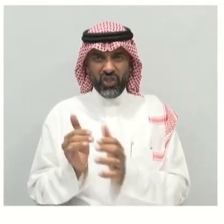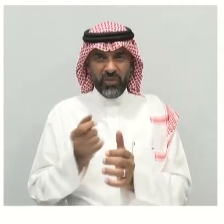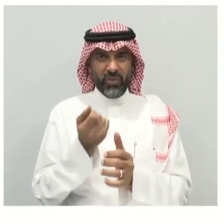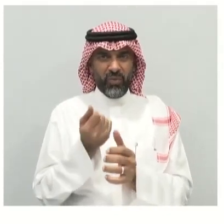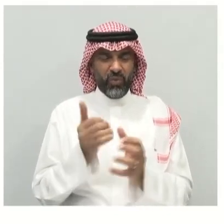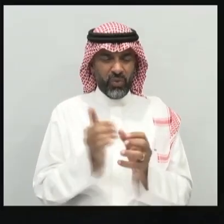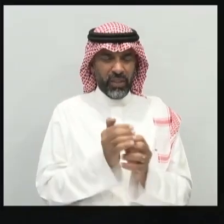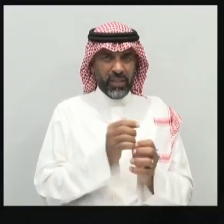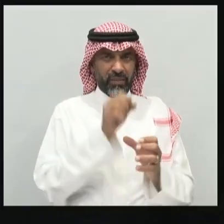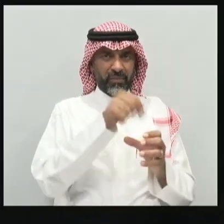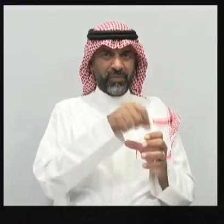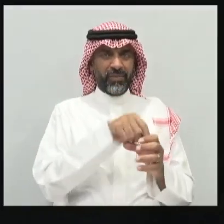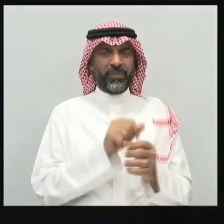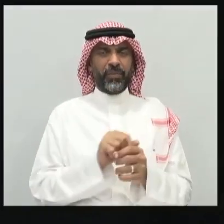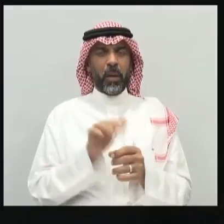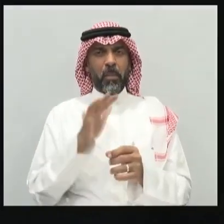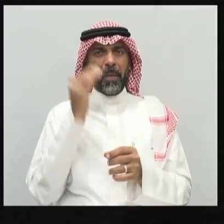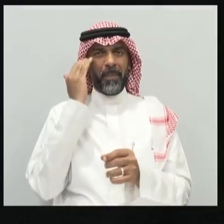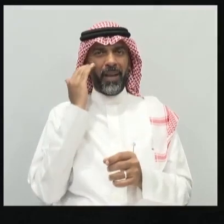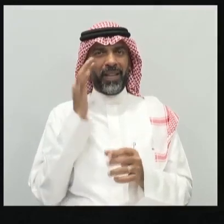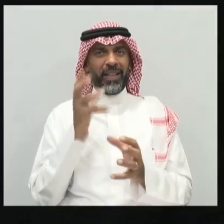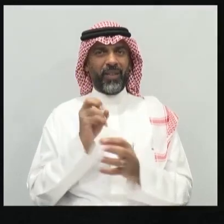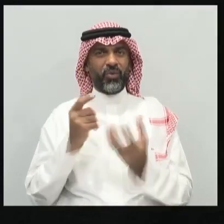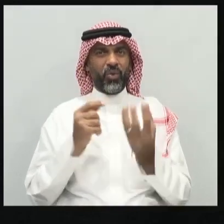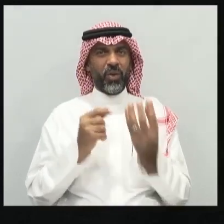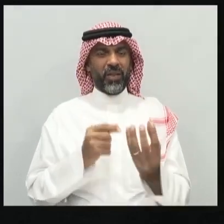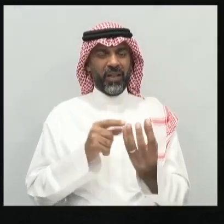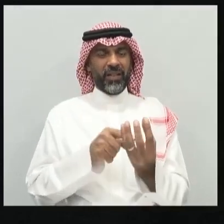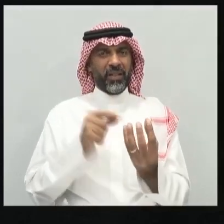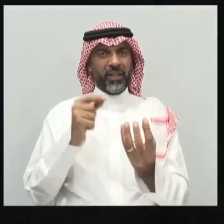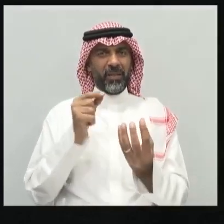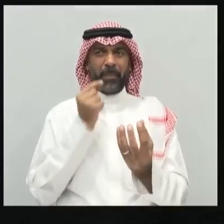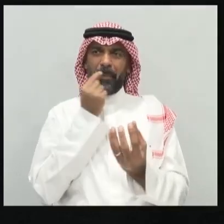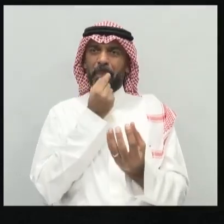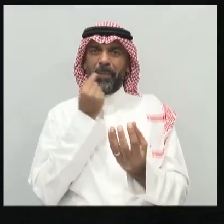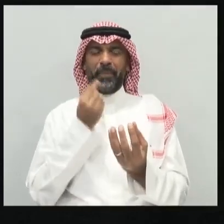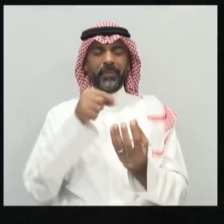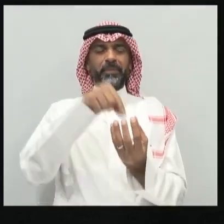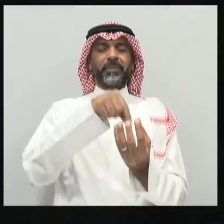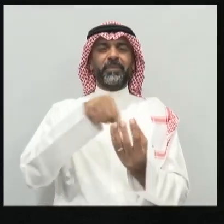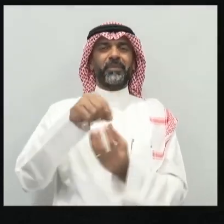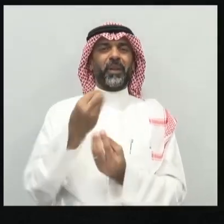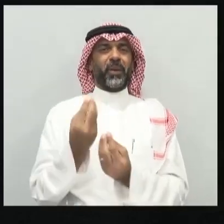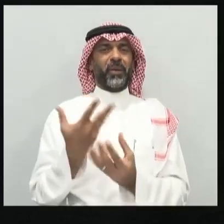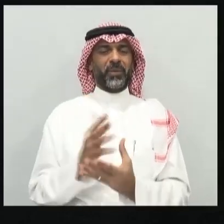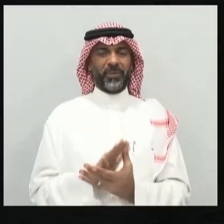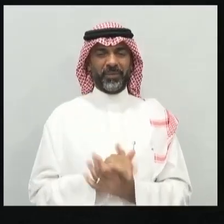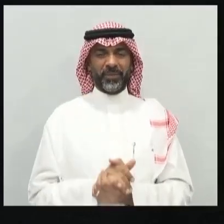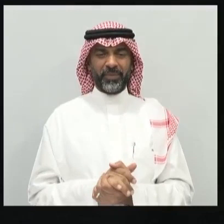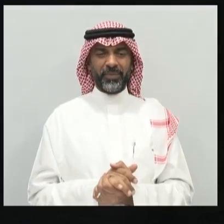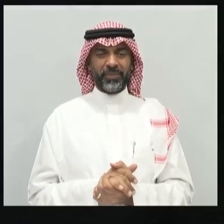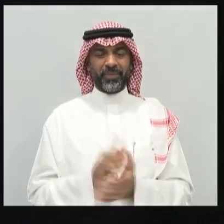حصاله وبعض البنات ياخذونه يجمعون فيها الاكسسوارات الخاصه فيهم طيب تعالوا نشوف مع